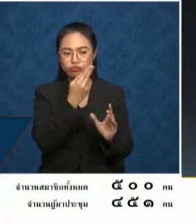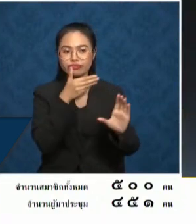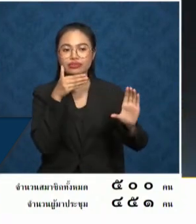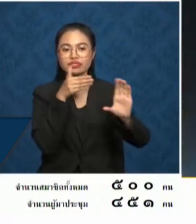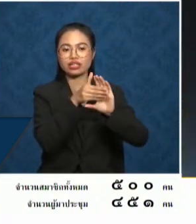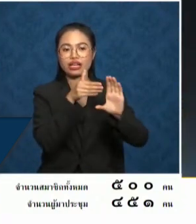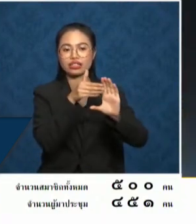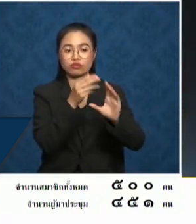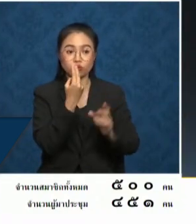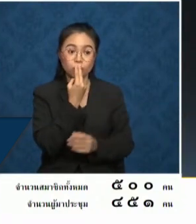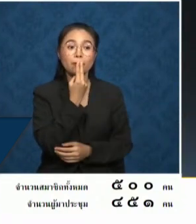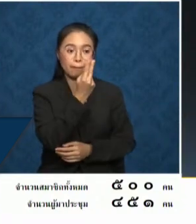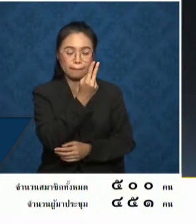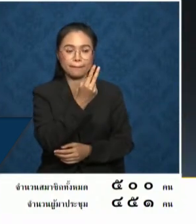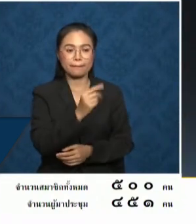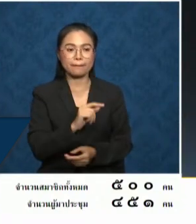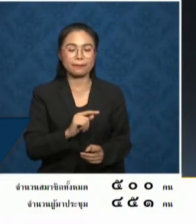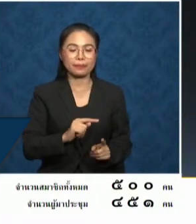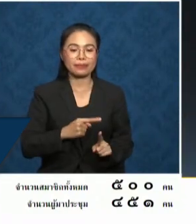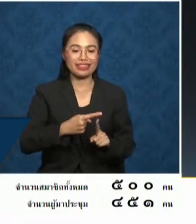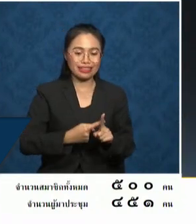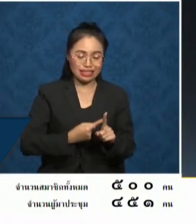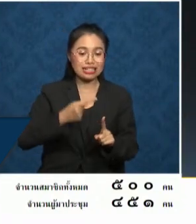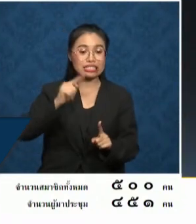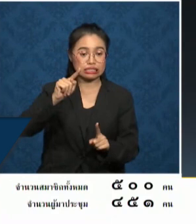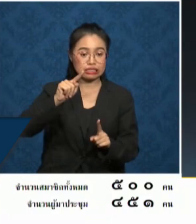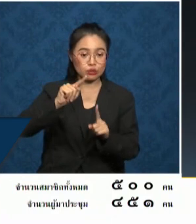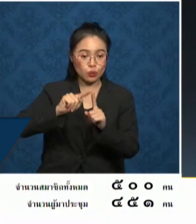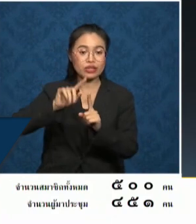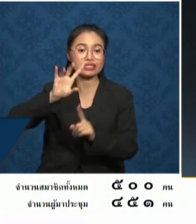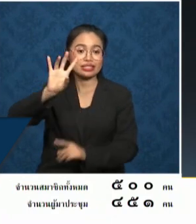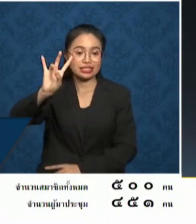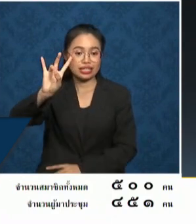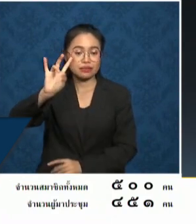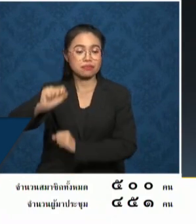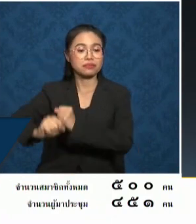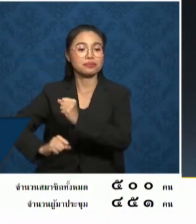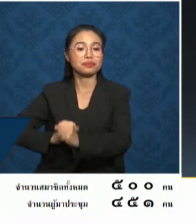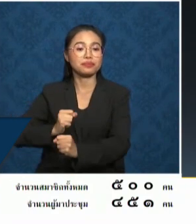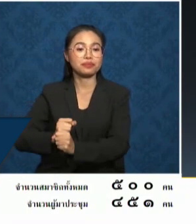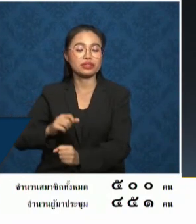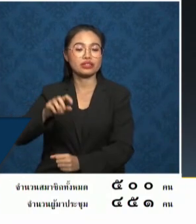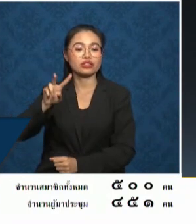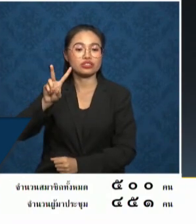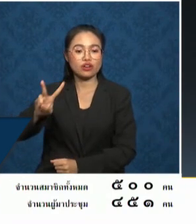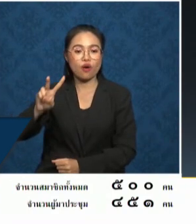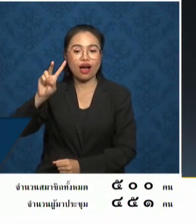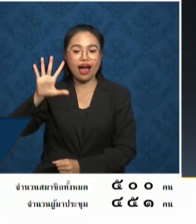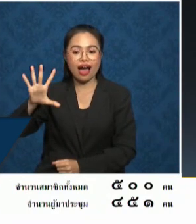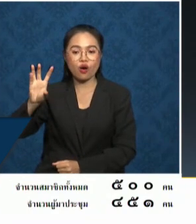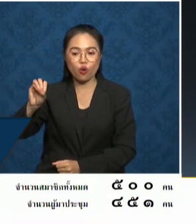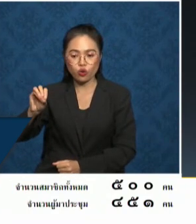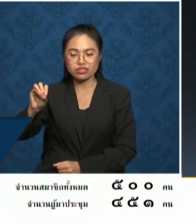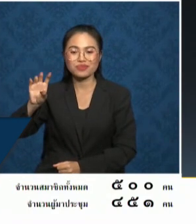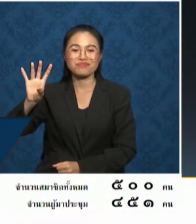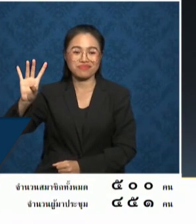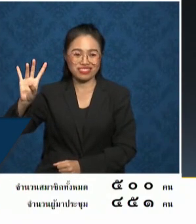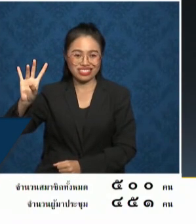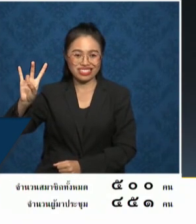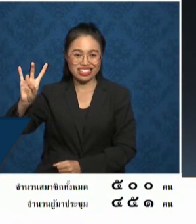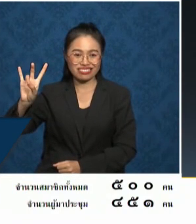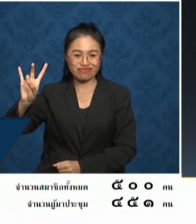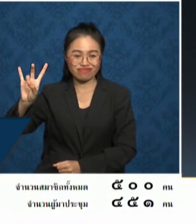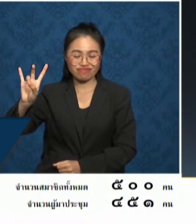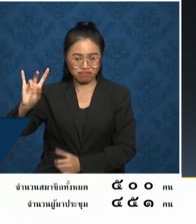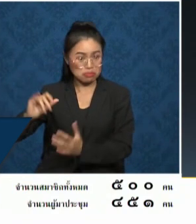นะครับเมื่อวันที่ 7มกราคมนะครับ2567ที่ผ่านมาผมได้รับเรื่อง